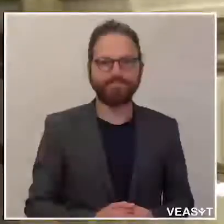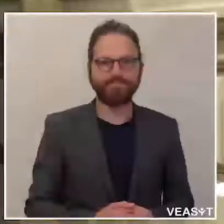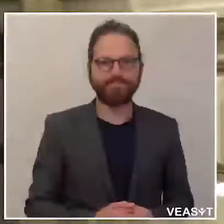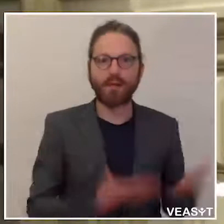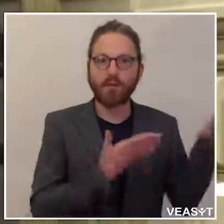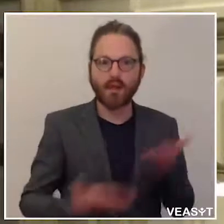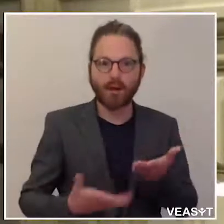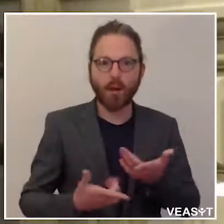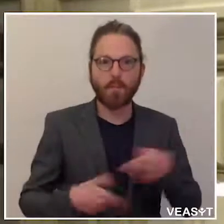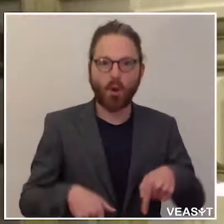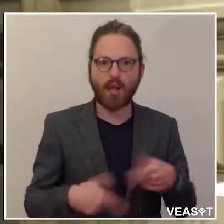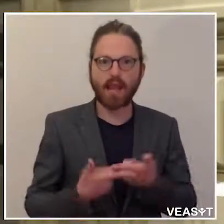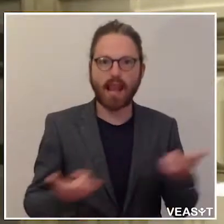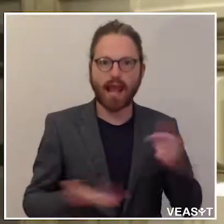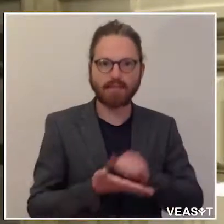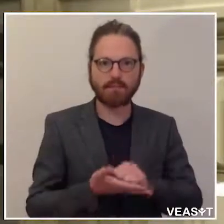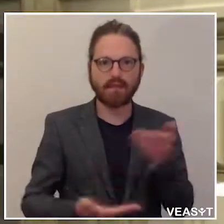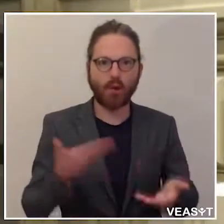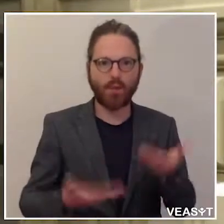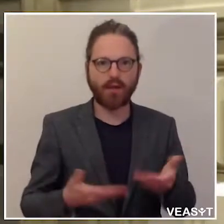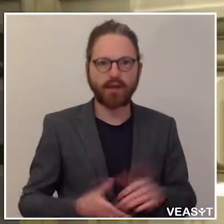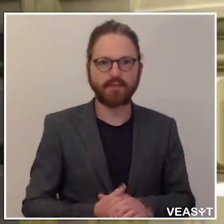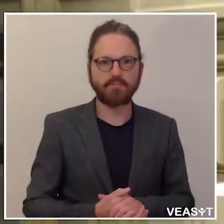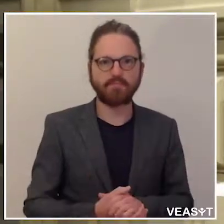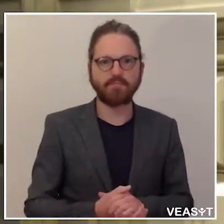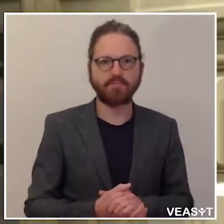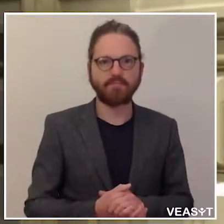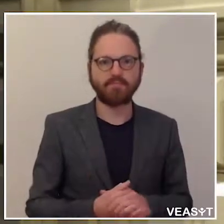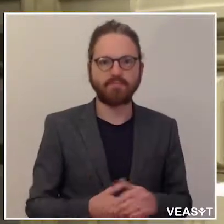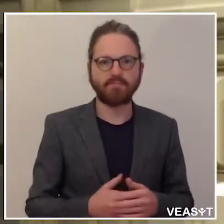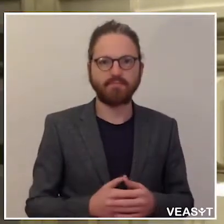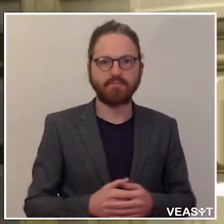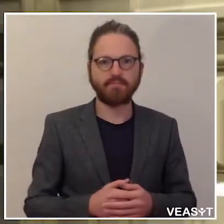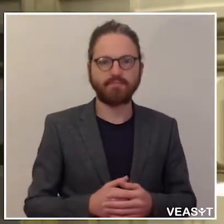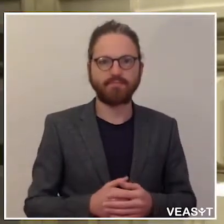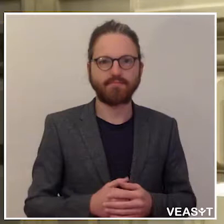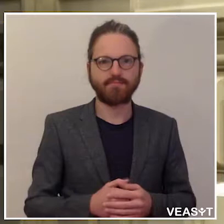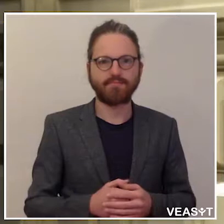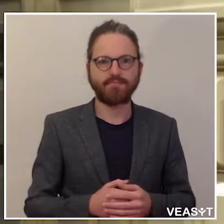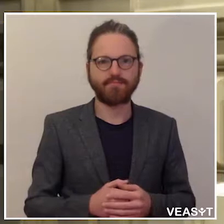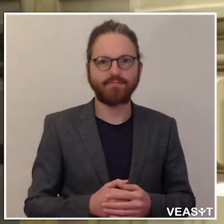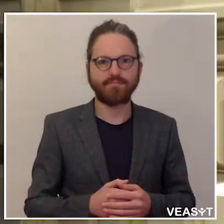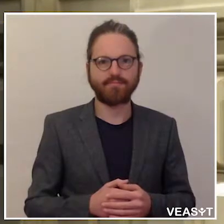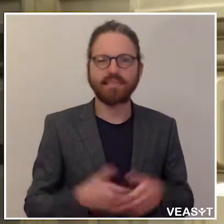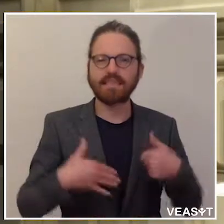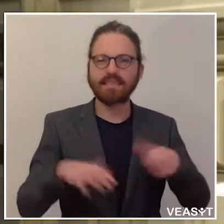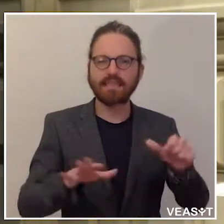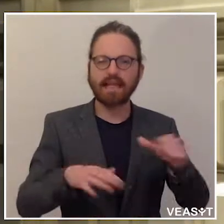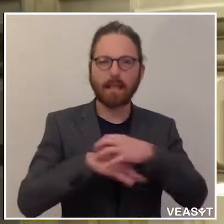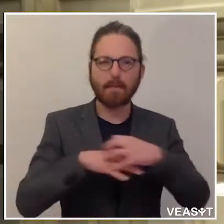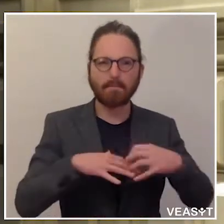il commento landis media in conferenza benvenuti alla conferenza stampa oddio a